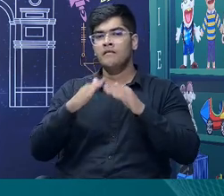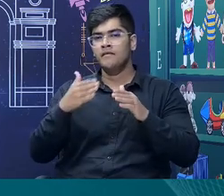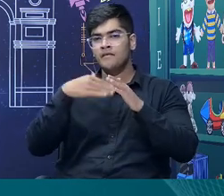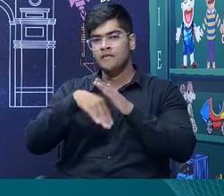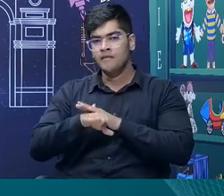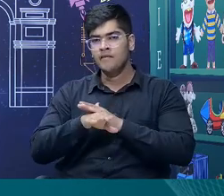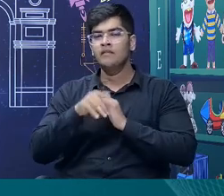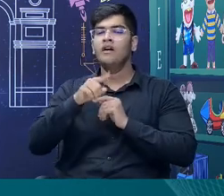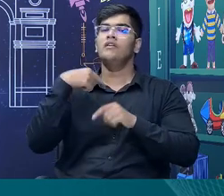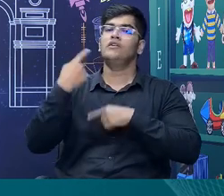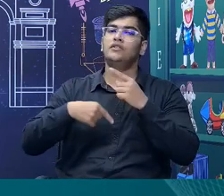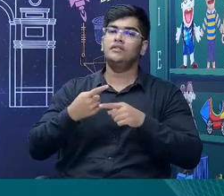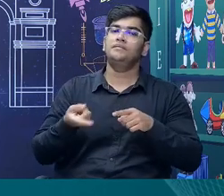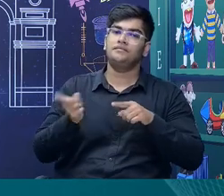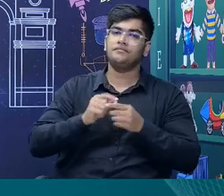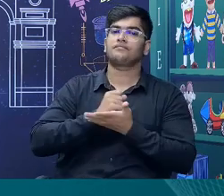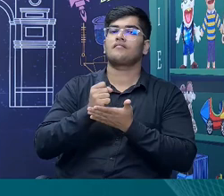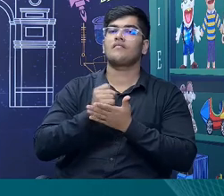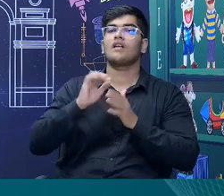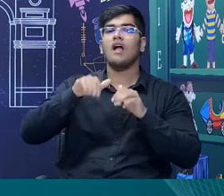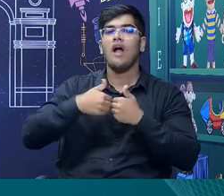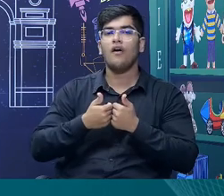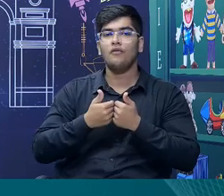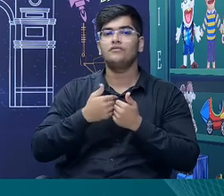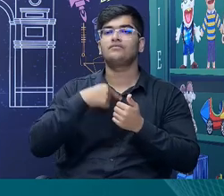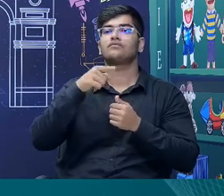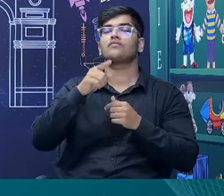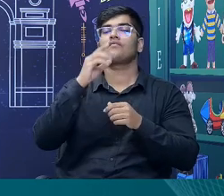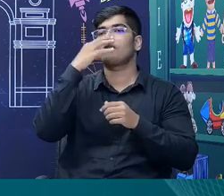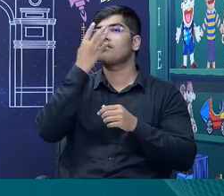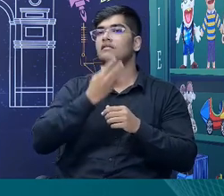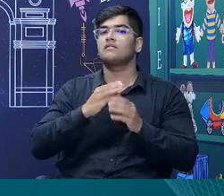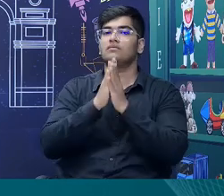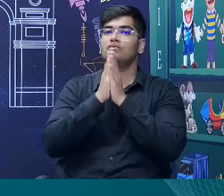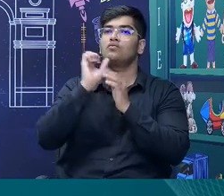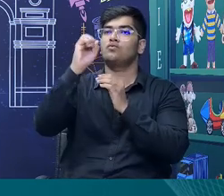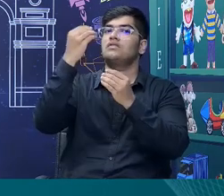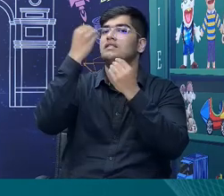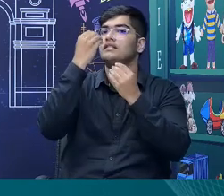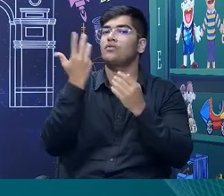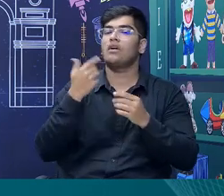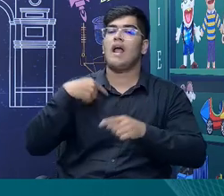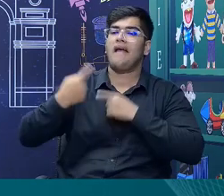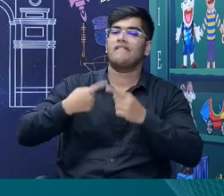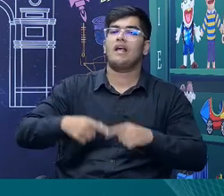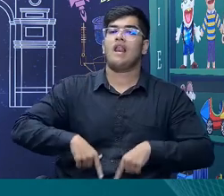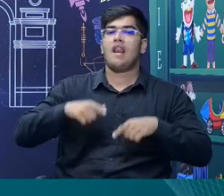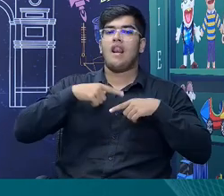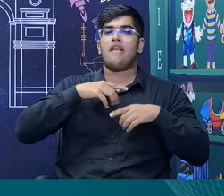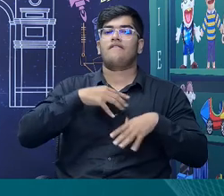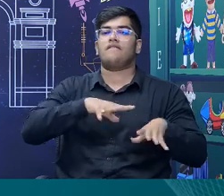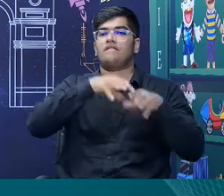साथ-साथ रोज प्रेक्टिस करें की कैसे जो इनकी टीचिंग्स हैं वो हम रोज अपने जीवन में फॉलो कर सकते हैं